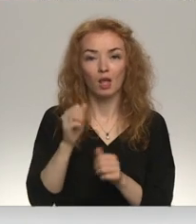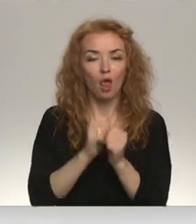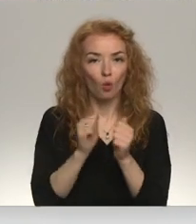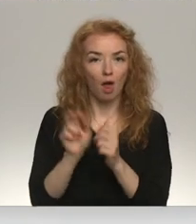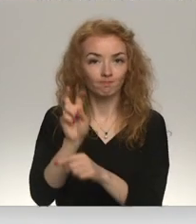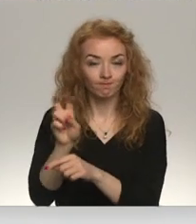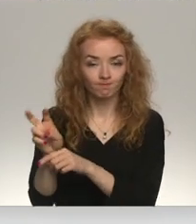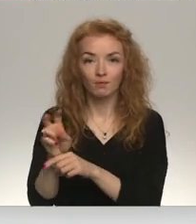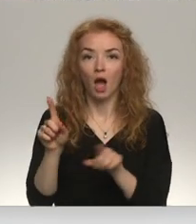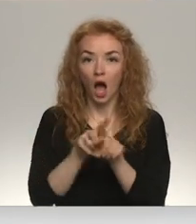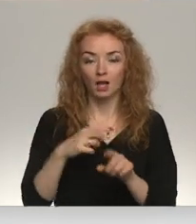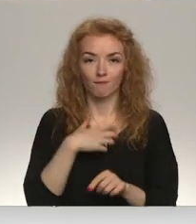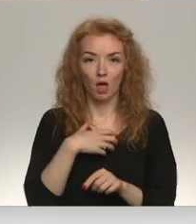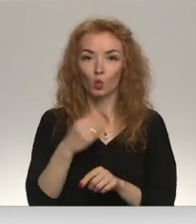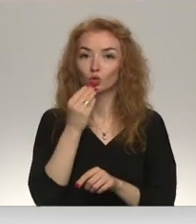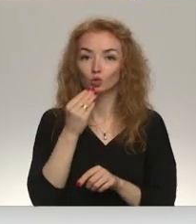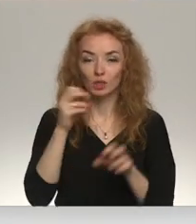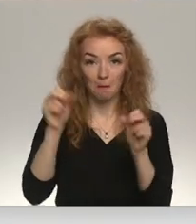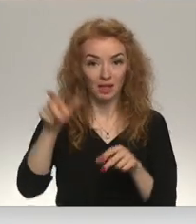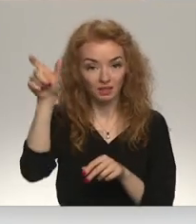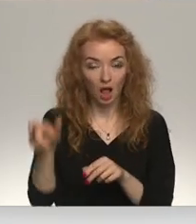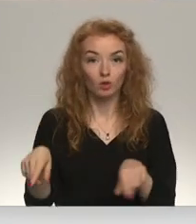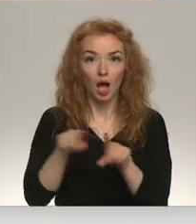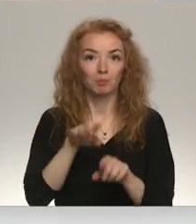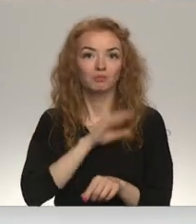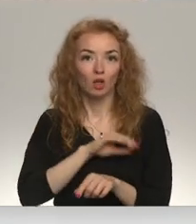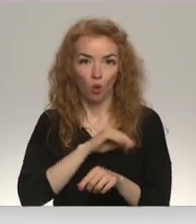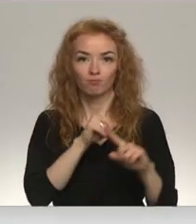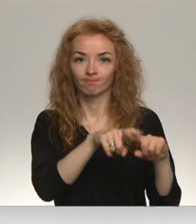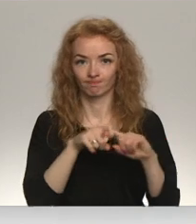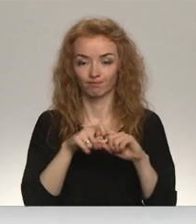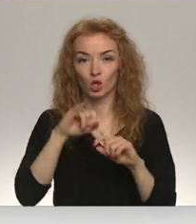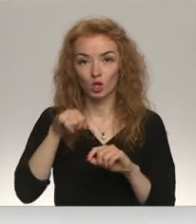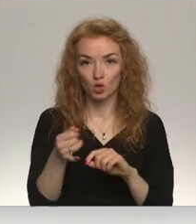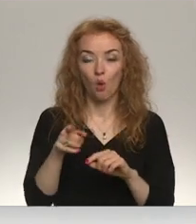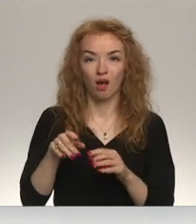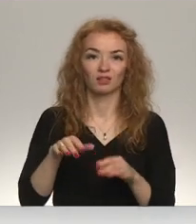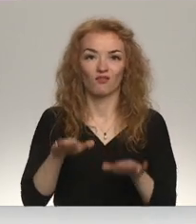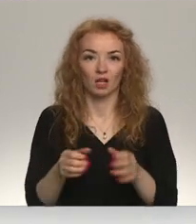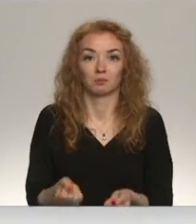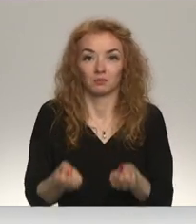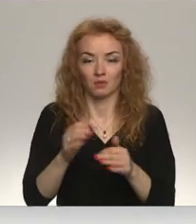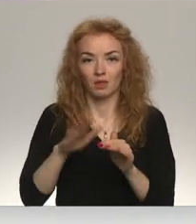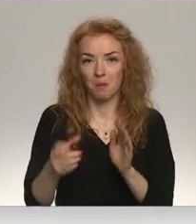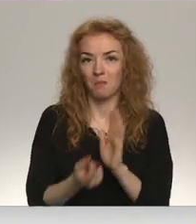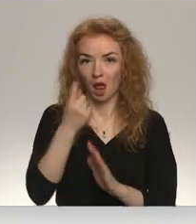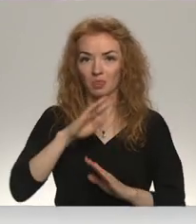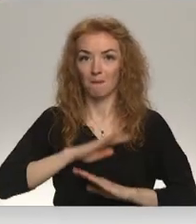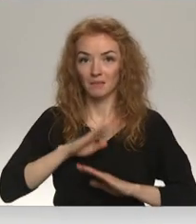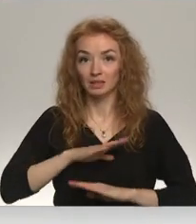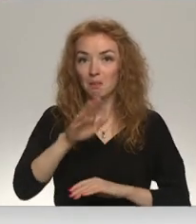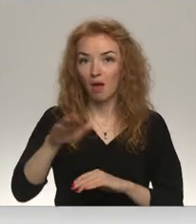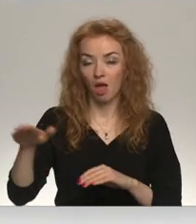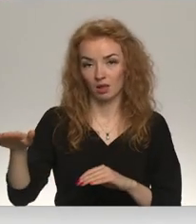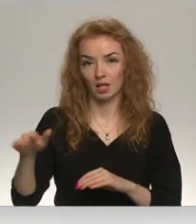Nereti nepieciešama nevien uztura speciālistu, bet arī psihologa iesaiste, jo liekā svara dēļ palielinās arī depresija bērniem.